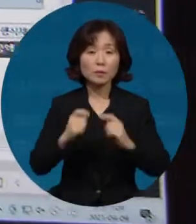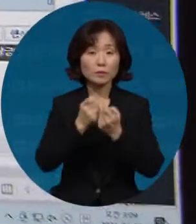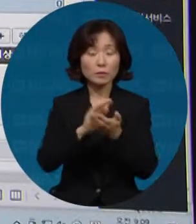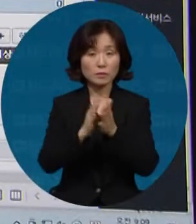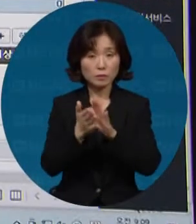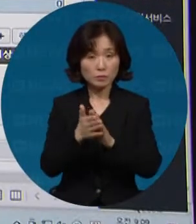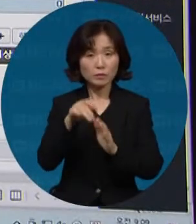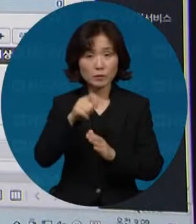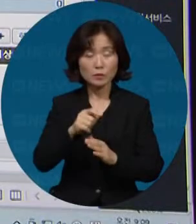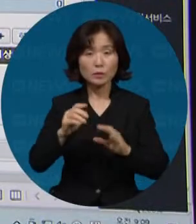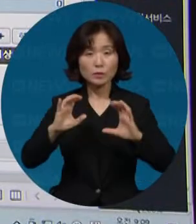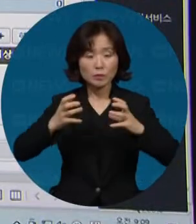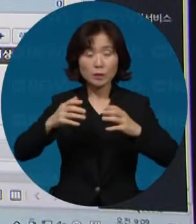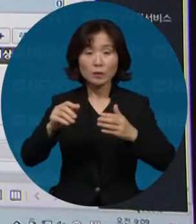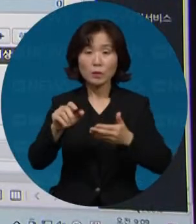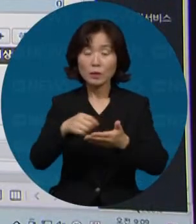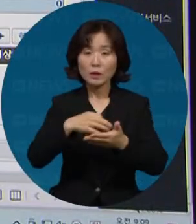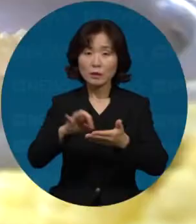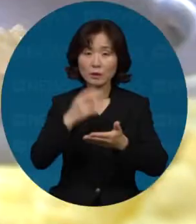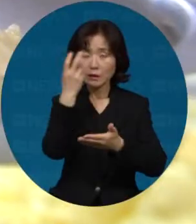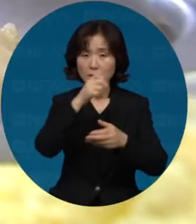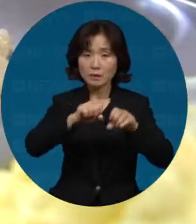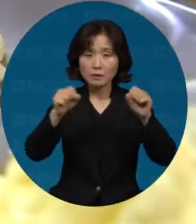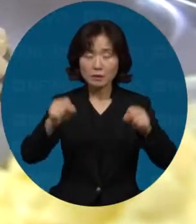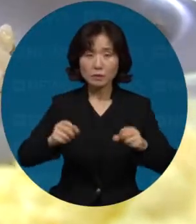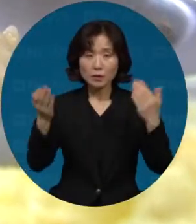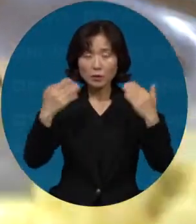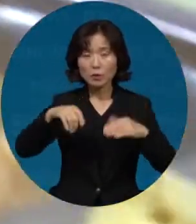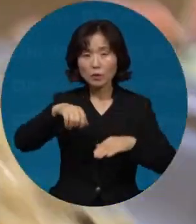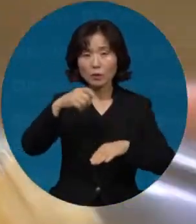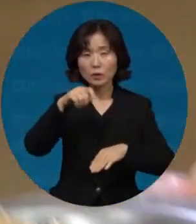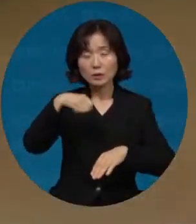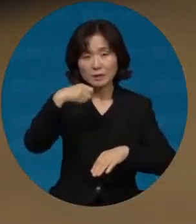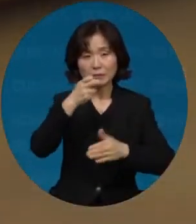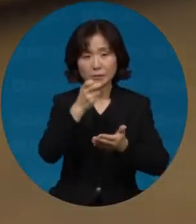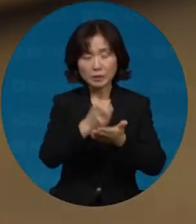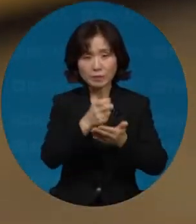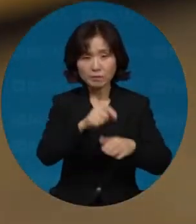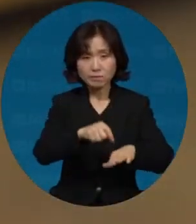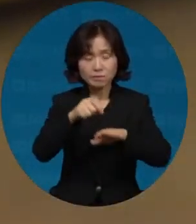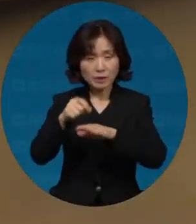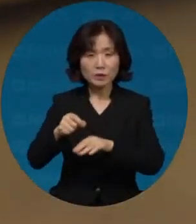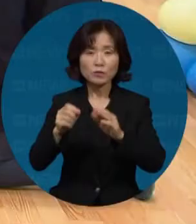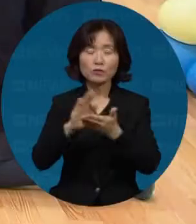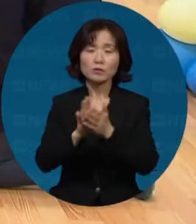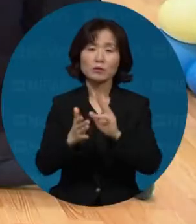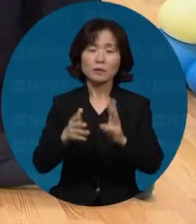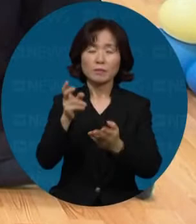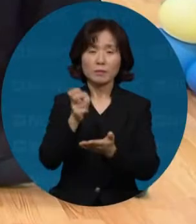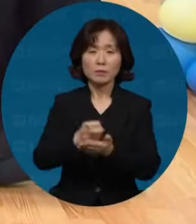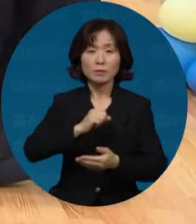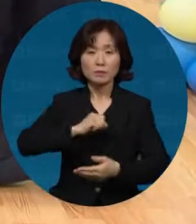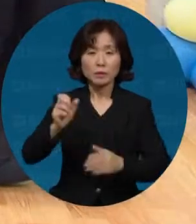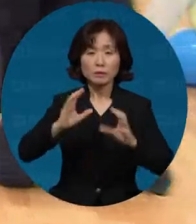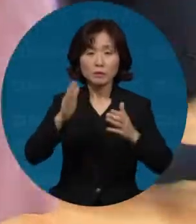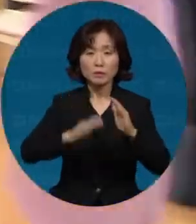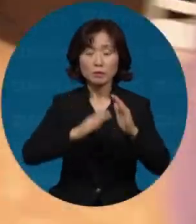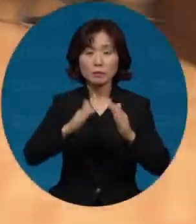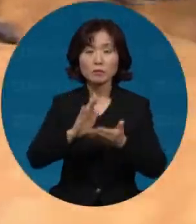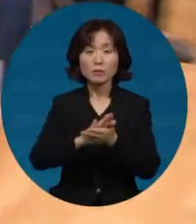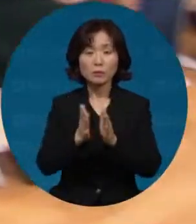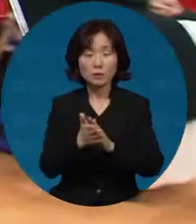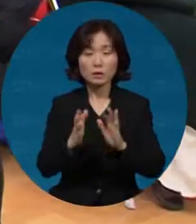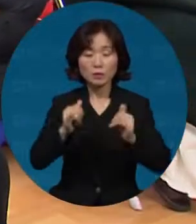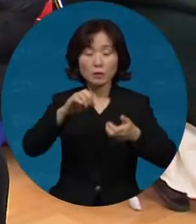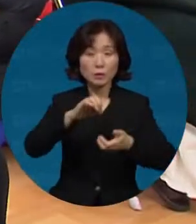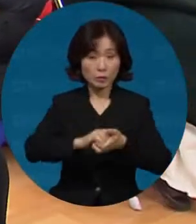에도 국가 회계 관리 시스템과 학교급식법 을 적용한 유치원 3 법이 통과 됐고 국공립 유치원 입학 정원 2 2년